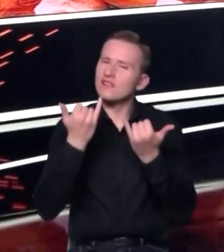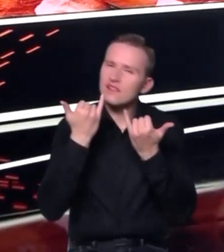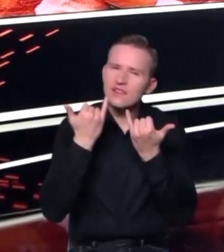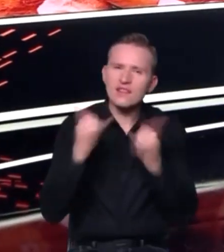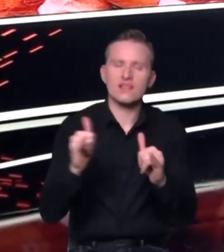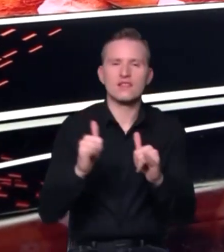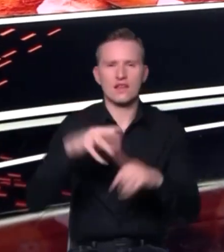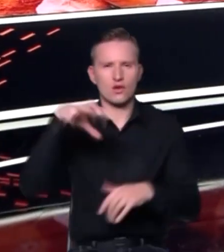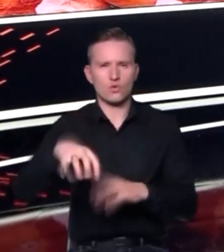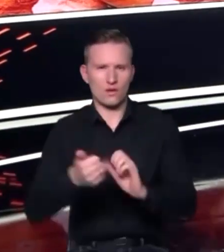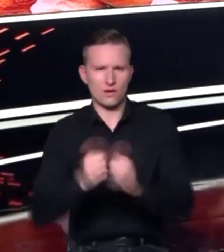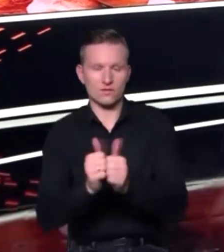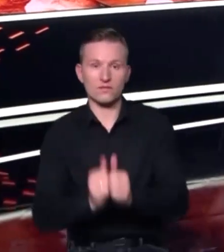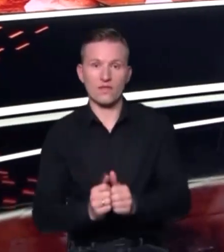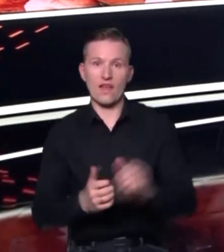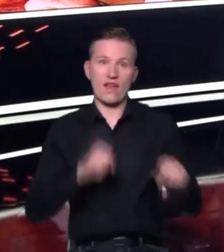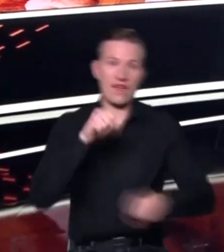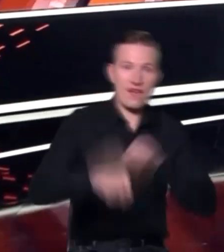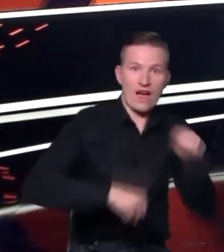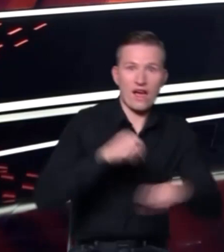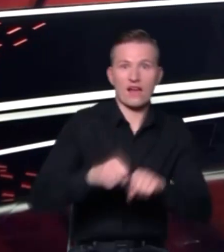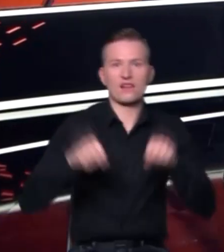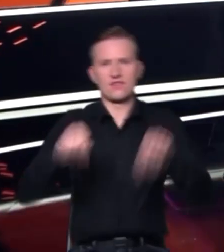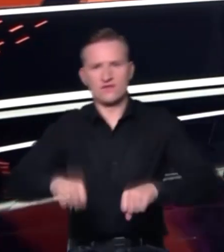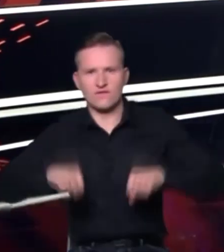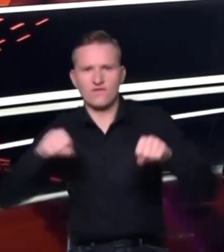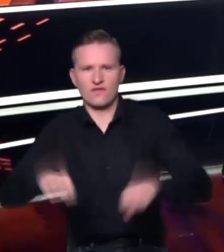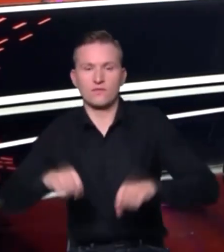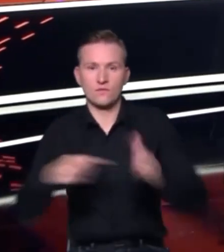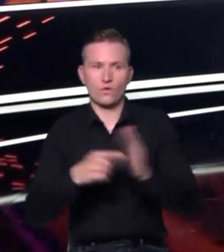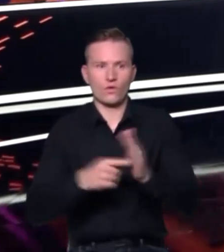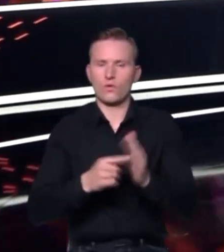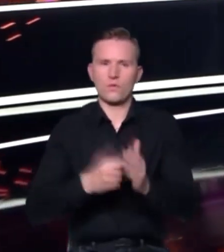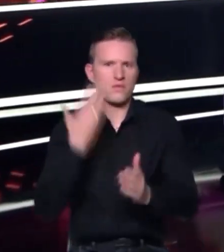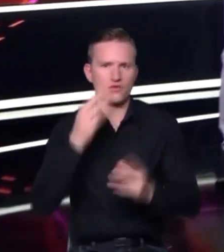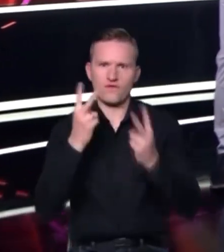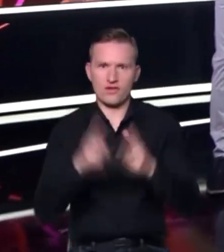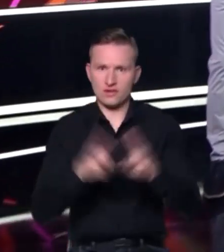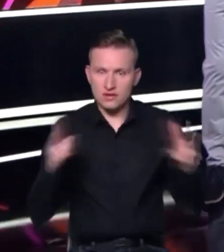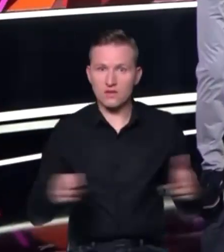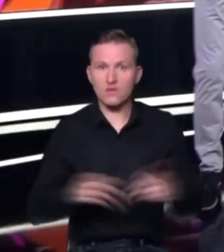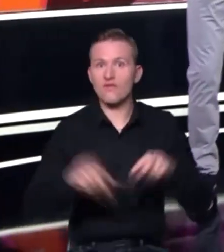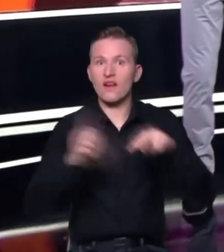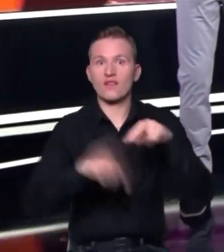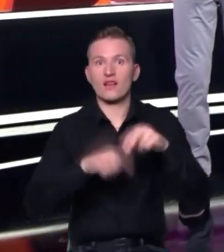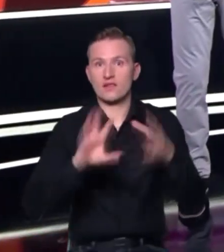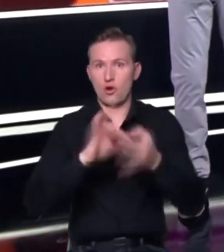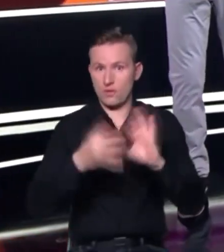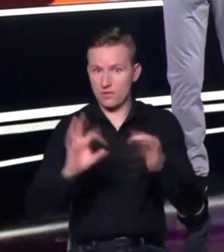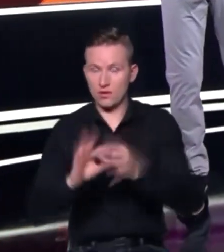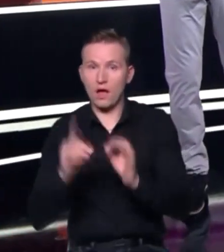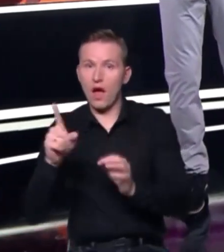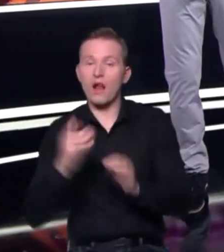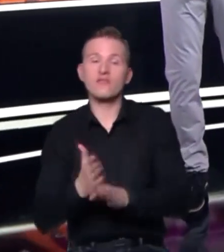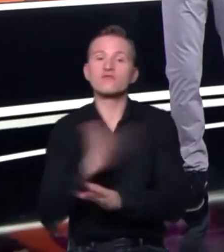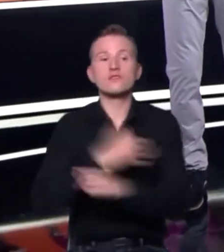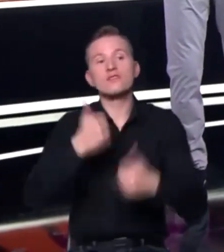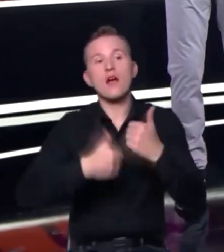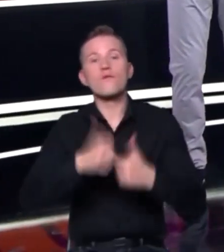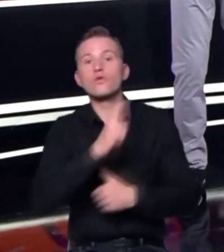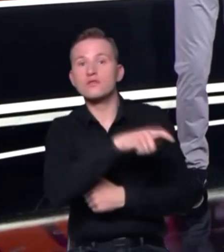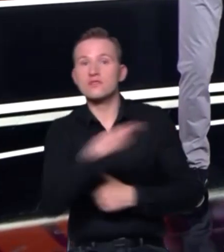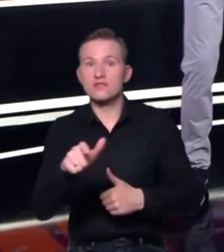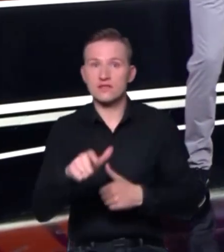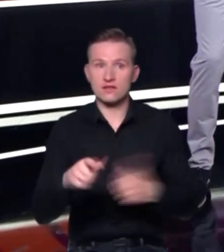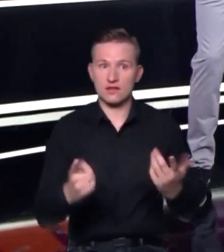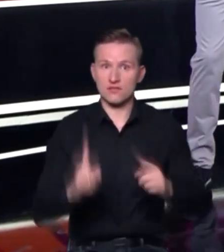W kajakarstwie i wioślarstwie początek sezonu ważnego, bo zwieńczonego kwalifikacjami olimpijskimi. Zanim jednak zawodnikom